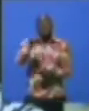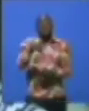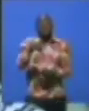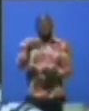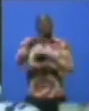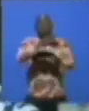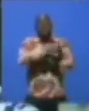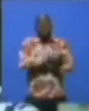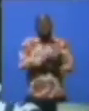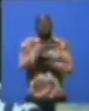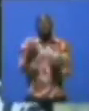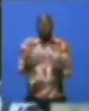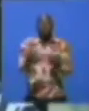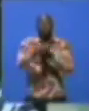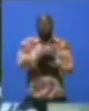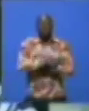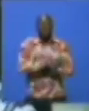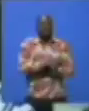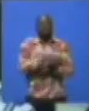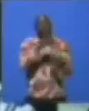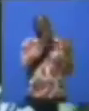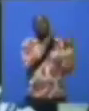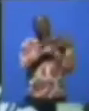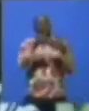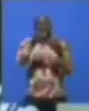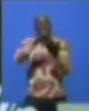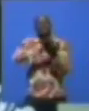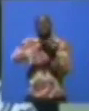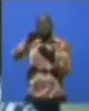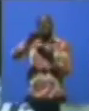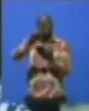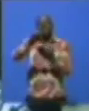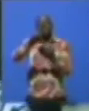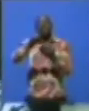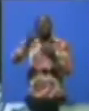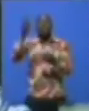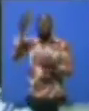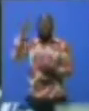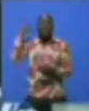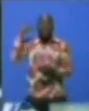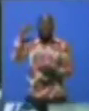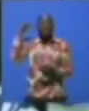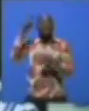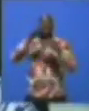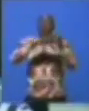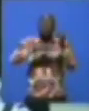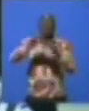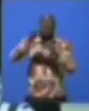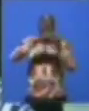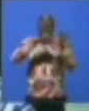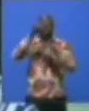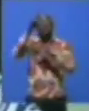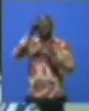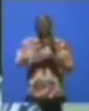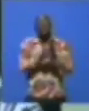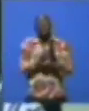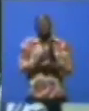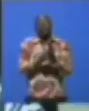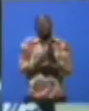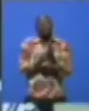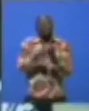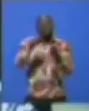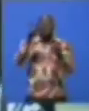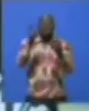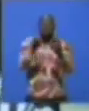d'aujourd'hui, donc depuis la semaine dernière, tous les contrats ont été signés pour la construction justement de des deux premières classes